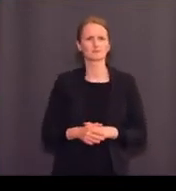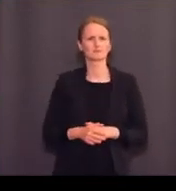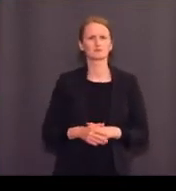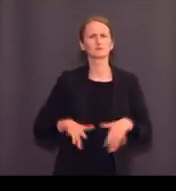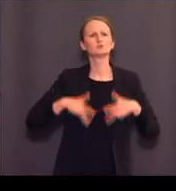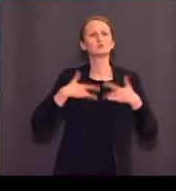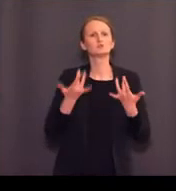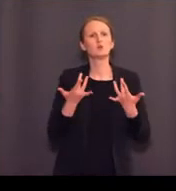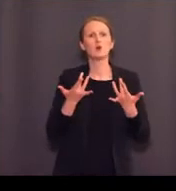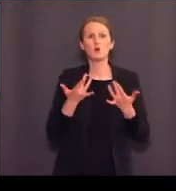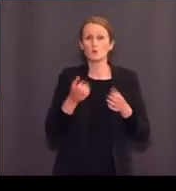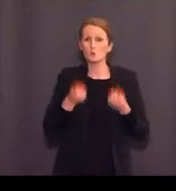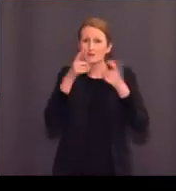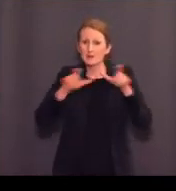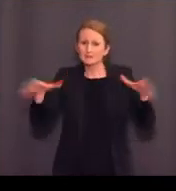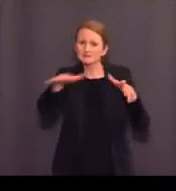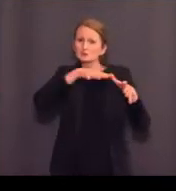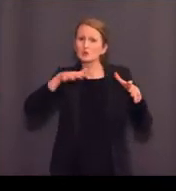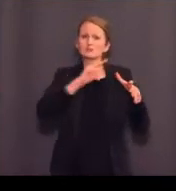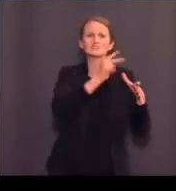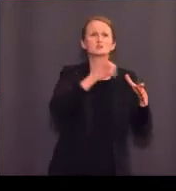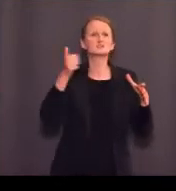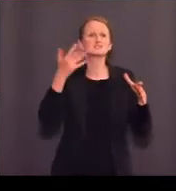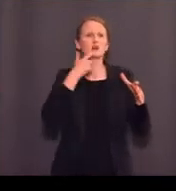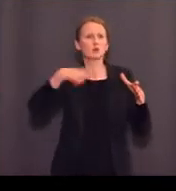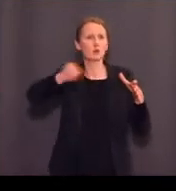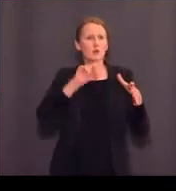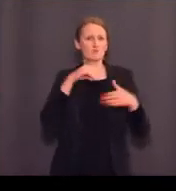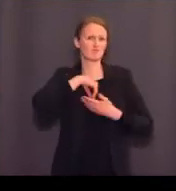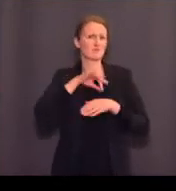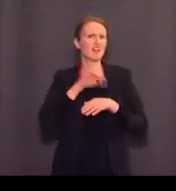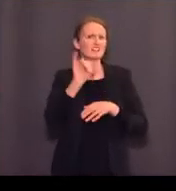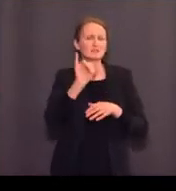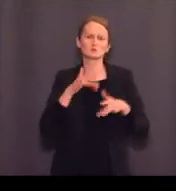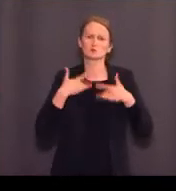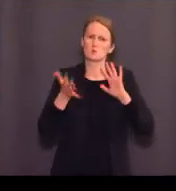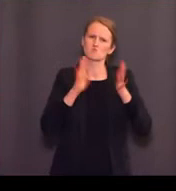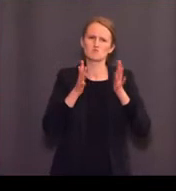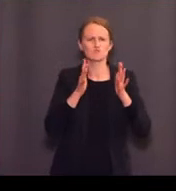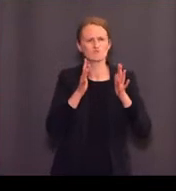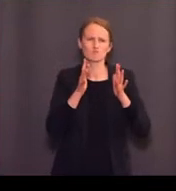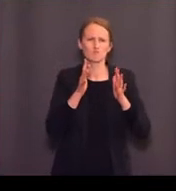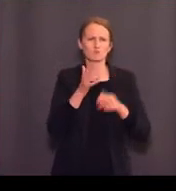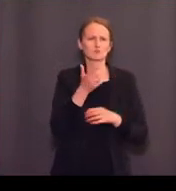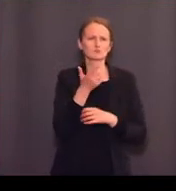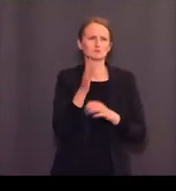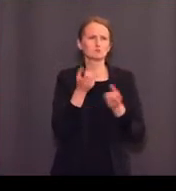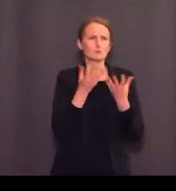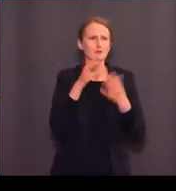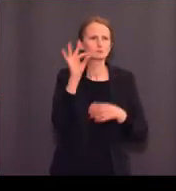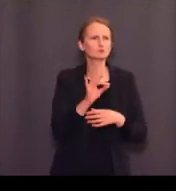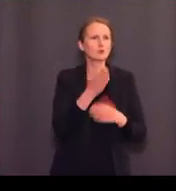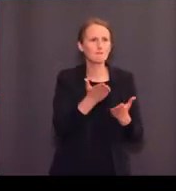Comment cette liste est-elle constituée? Dès la fin de cette semaine, sur base des médicaments